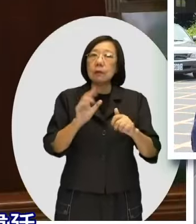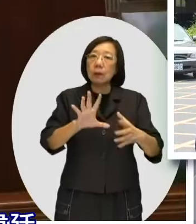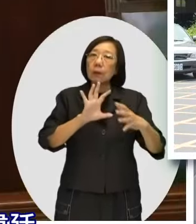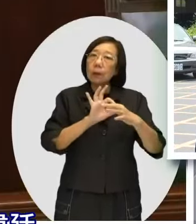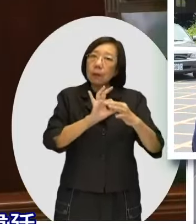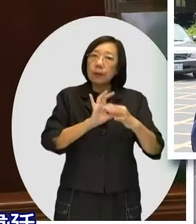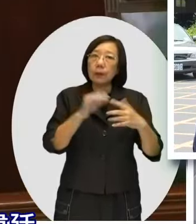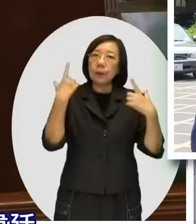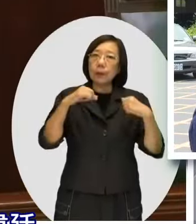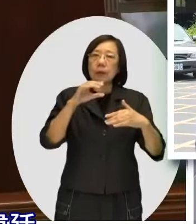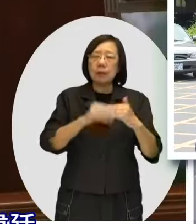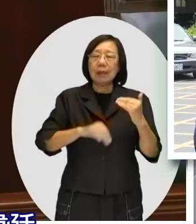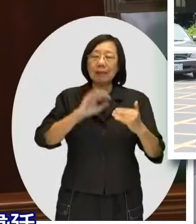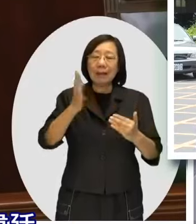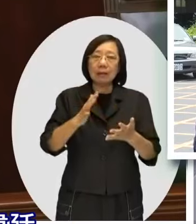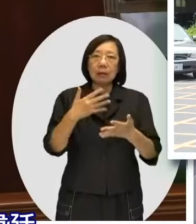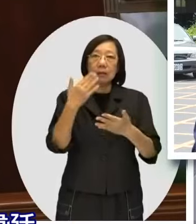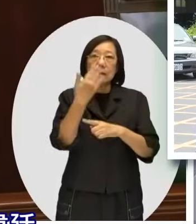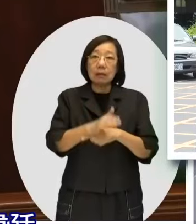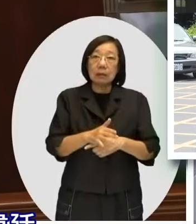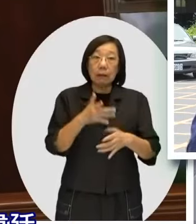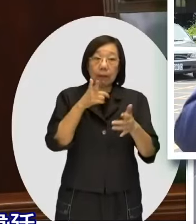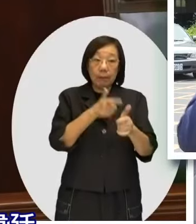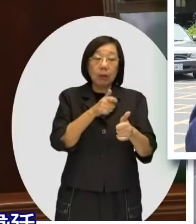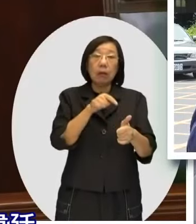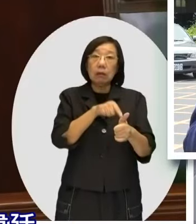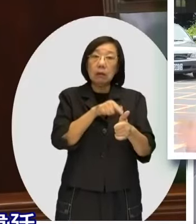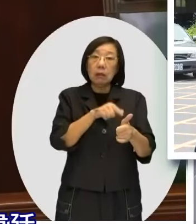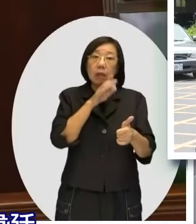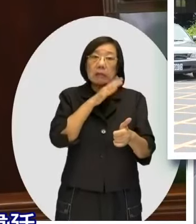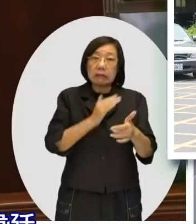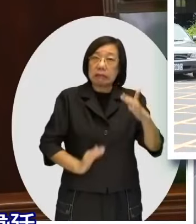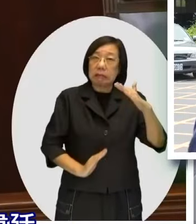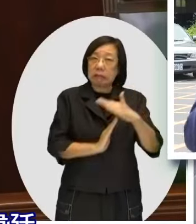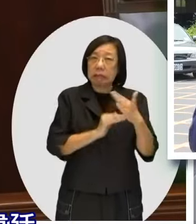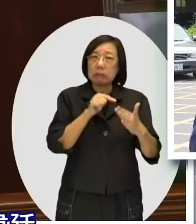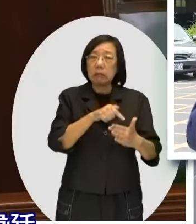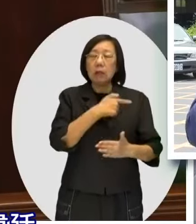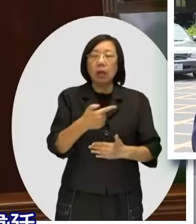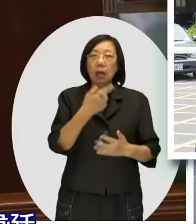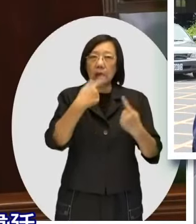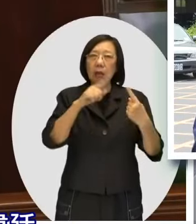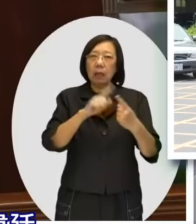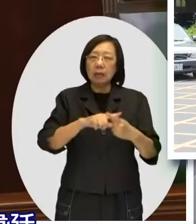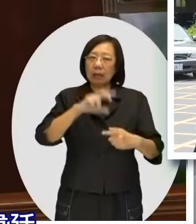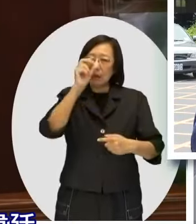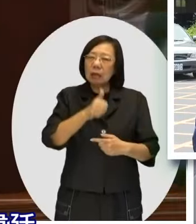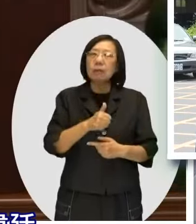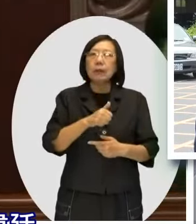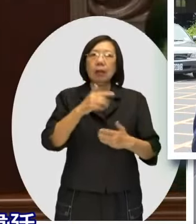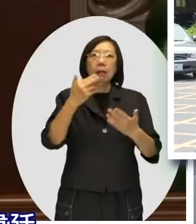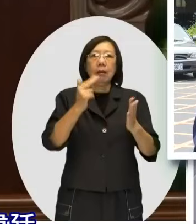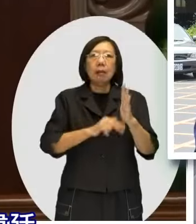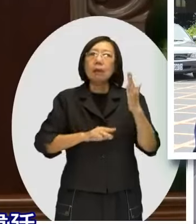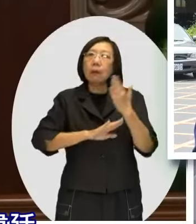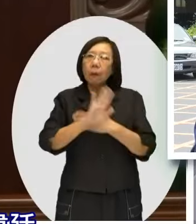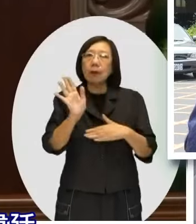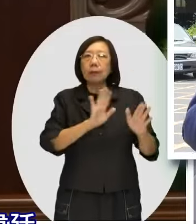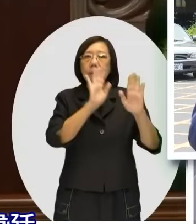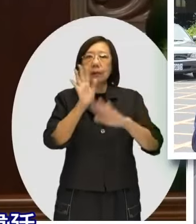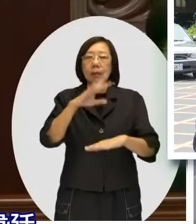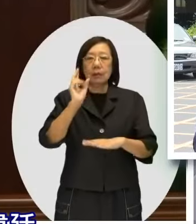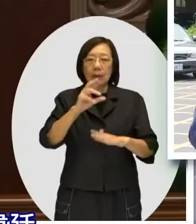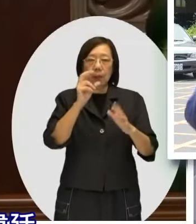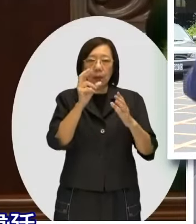在，可是呢对他有非常非常严格的要求，你一定要达到这些要求程序才有可能最终判处死刑，等同于某个程度